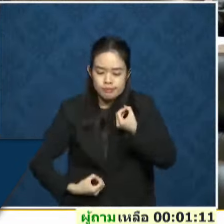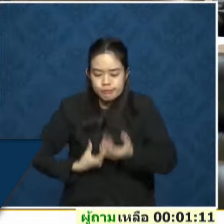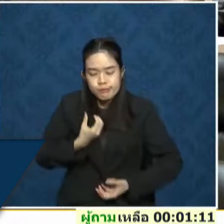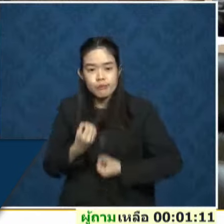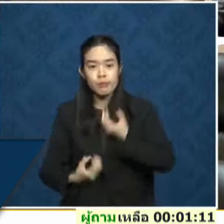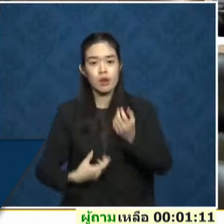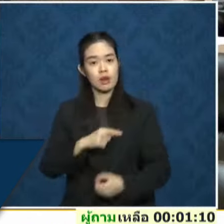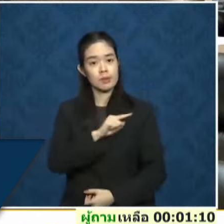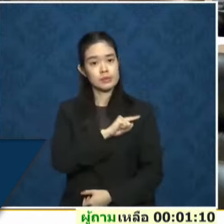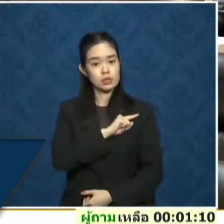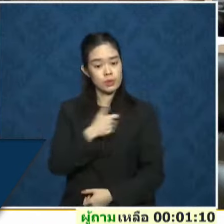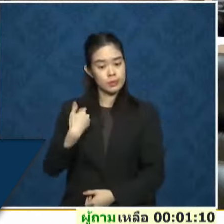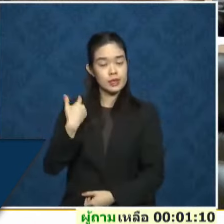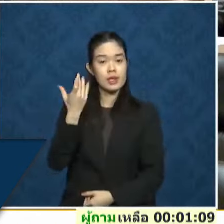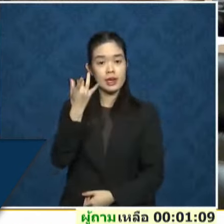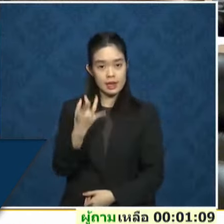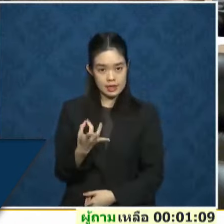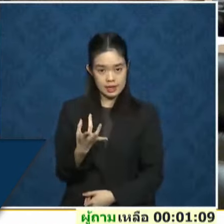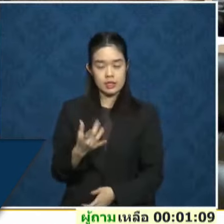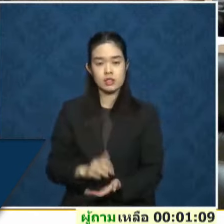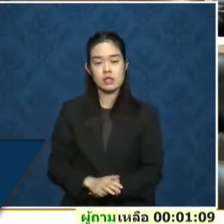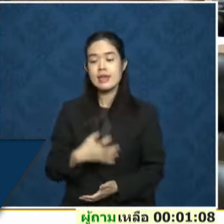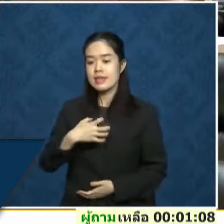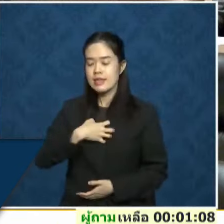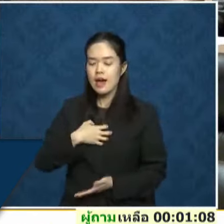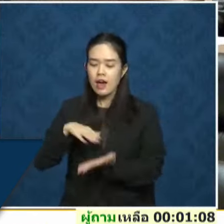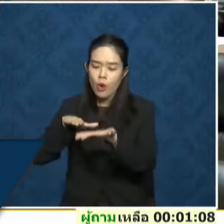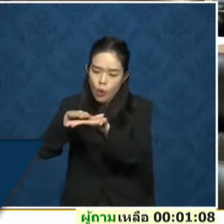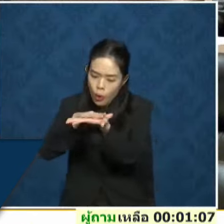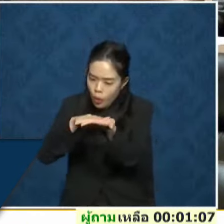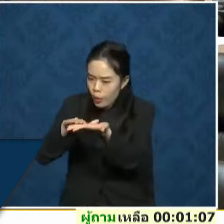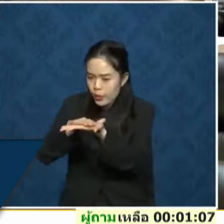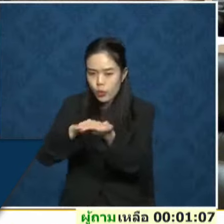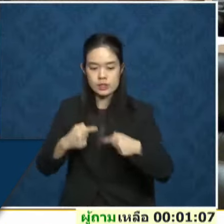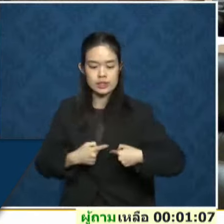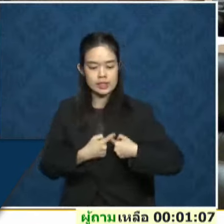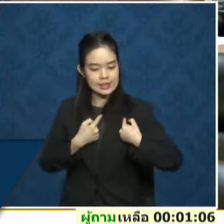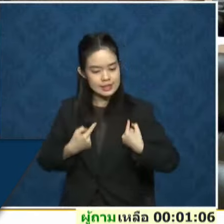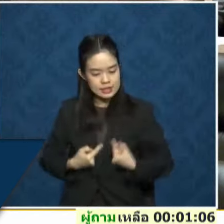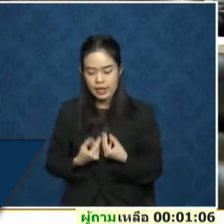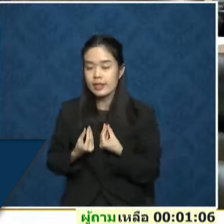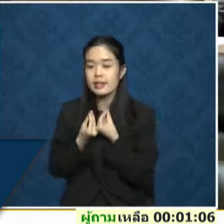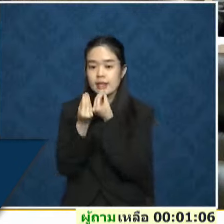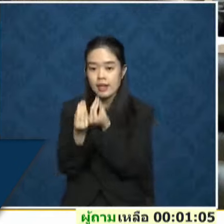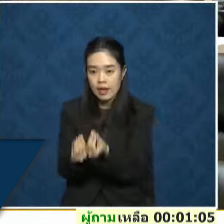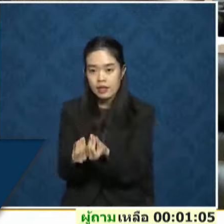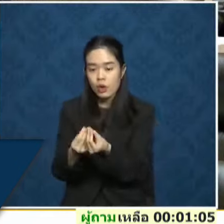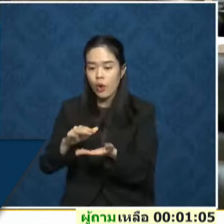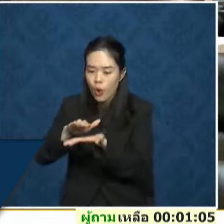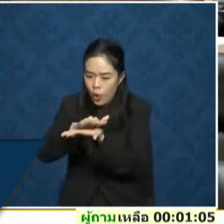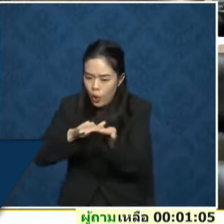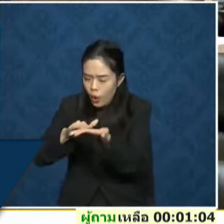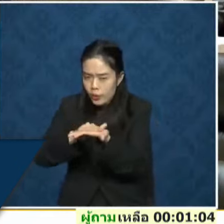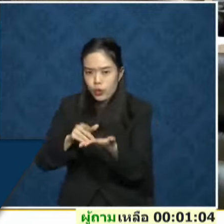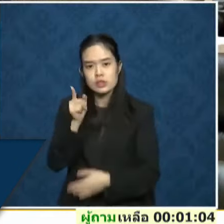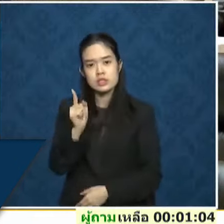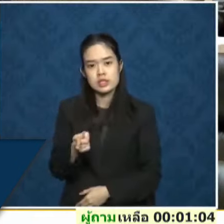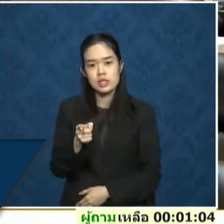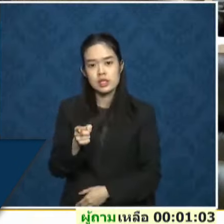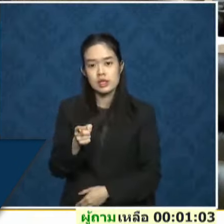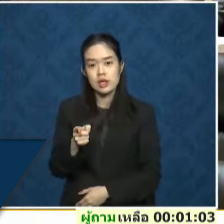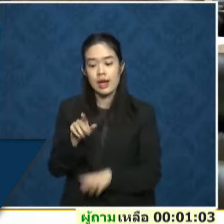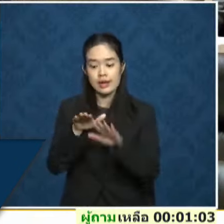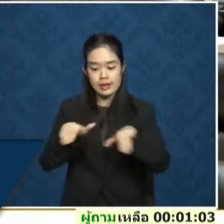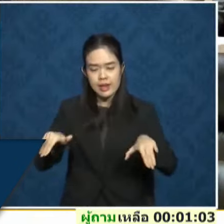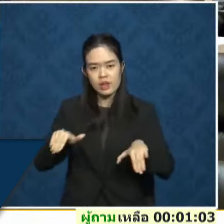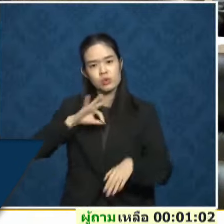ายขอให้ท่านขอโทษอย่างจริงใจต่อนักเรียนและครอบครัวที่เขาจะต้องอยู่กับตราบาปและรอยแผ